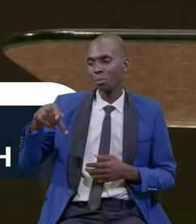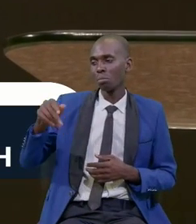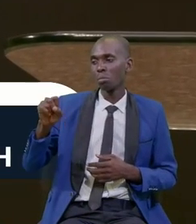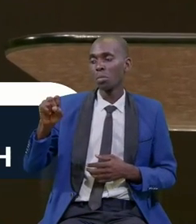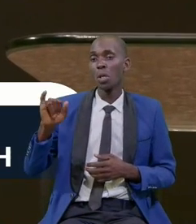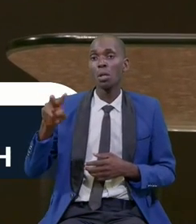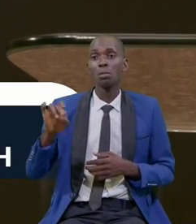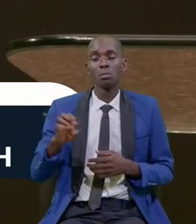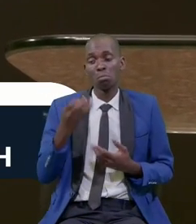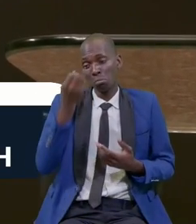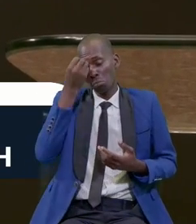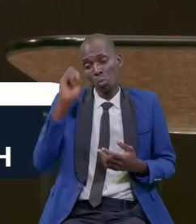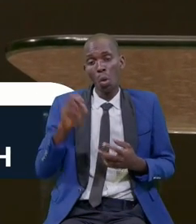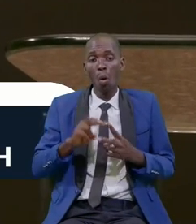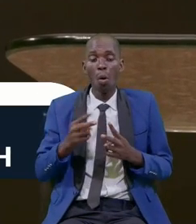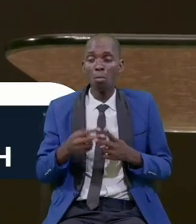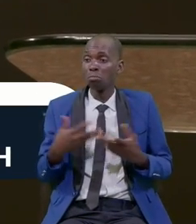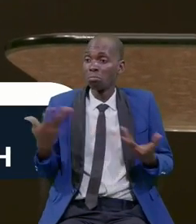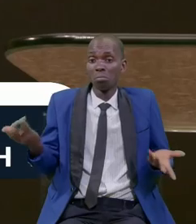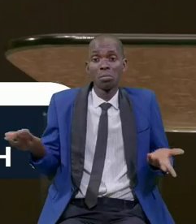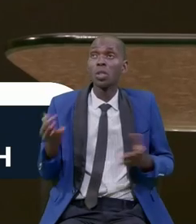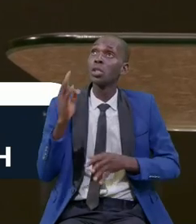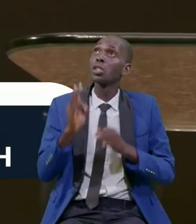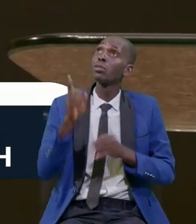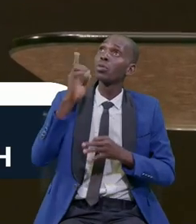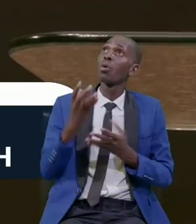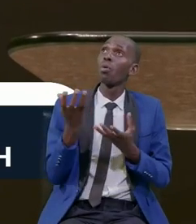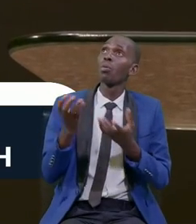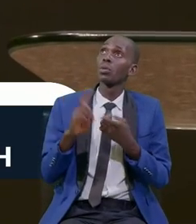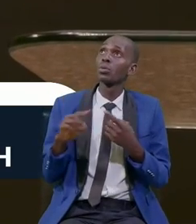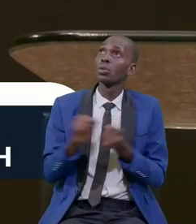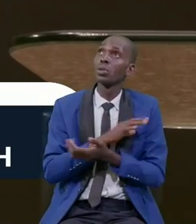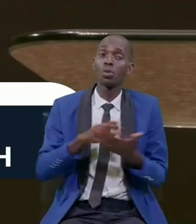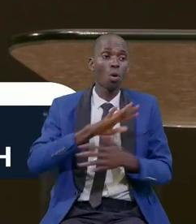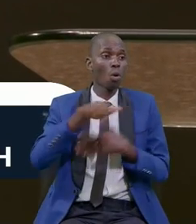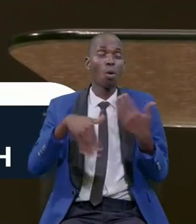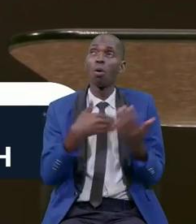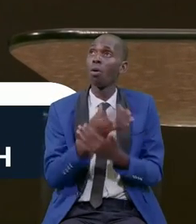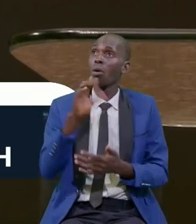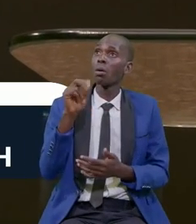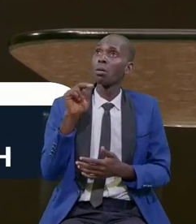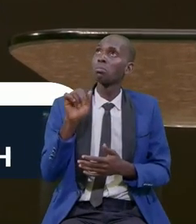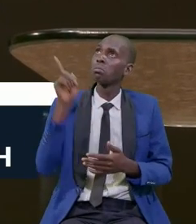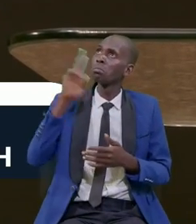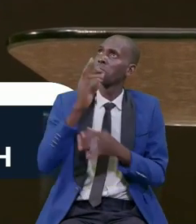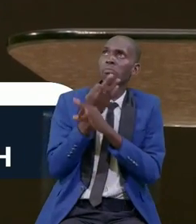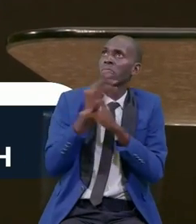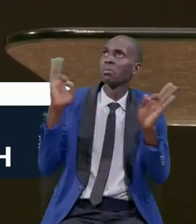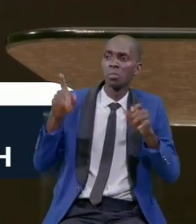c'est ce que Dieu va faire, qu'il le fasse, s'il veut détruire le pays de Canaan, feu vert pour lui.